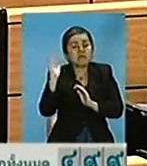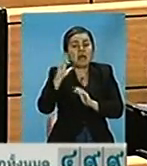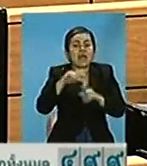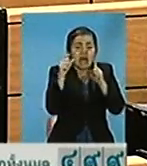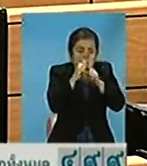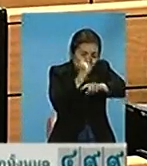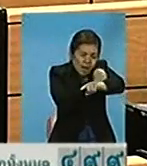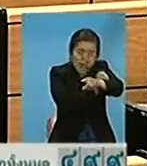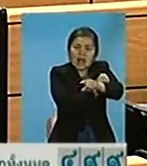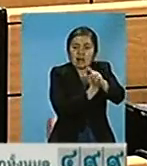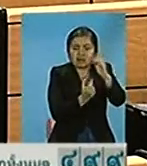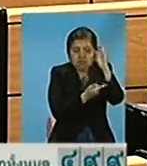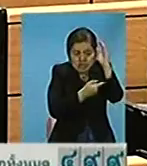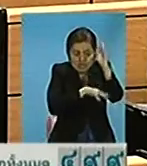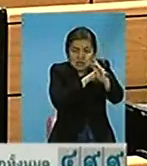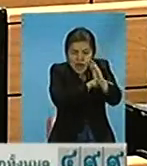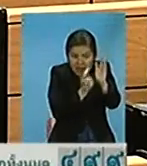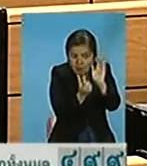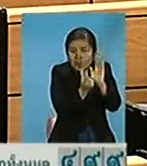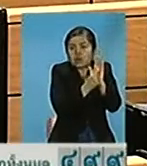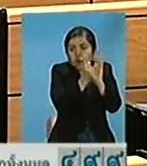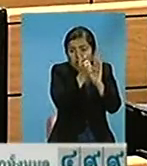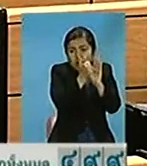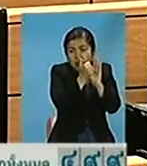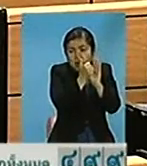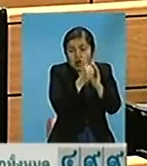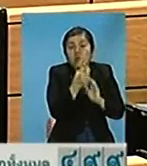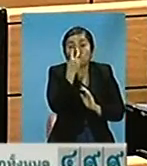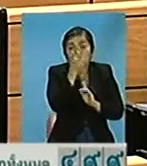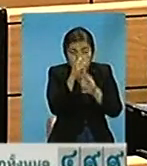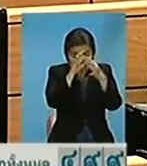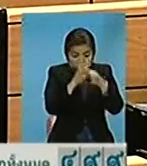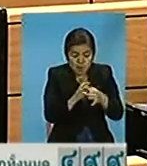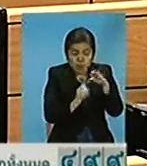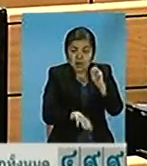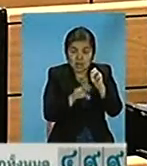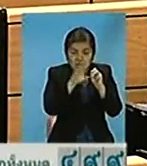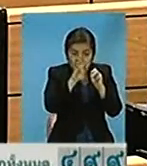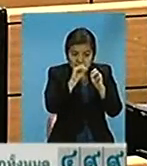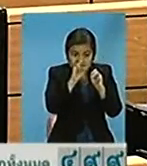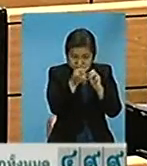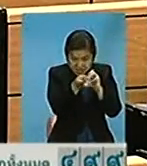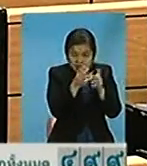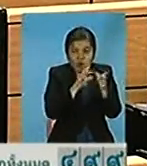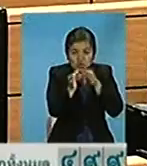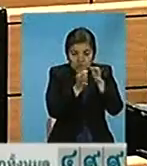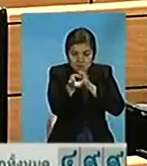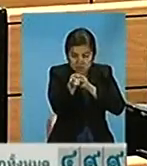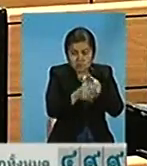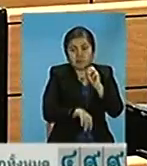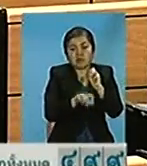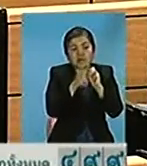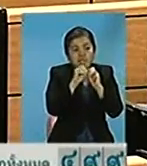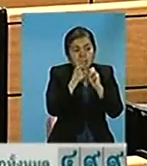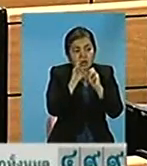งานชาวสวนยางเข้าไปแค่นั้นครับเพราะว่าท่านดูท่านประธานครับท่านดูมาตรา47ครับขอแน่นิดเดียวท่านประธานท่านดูมาตรา47ครับ